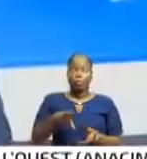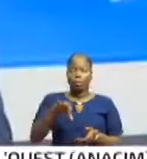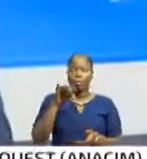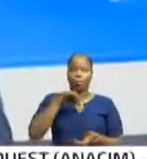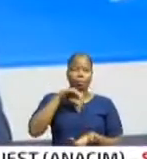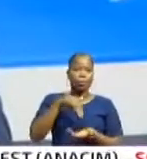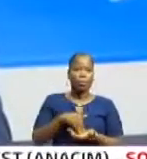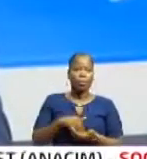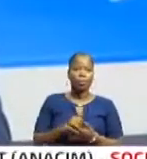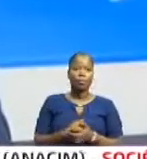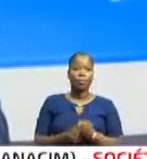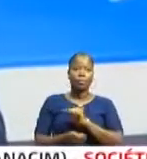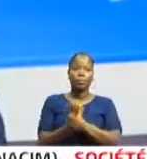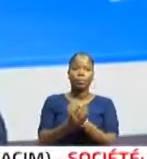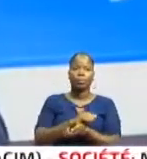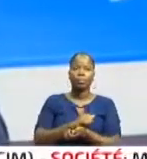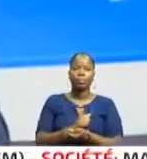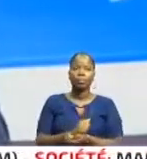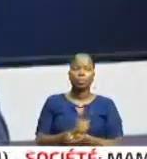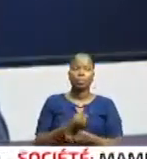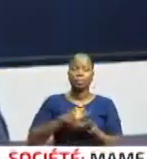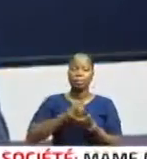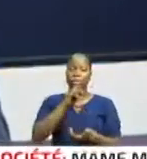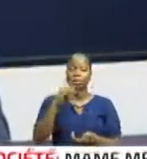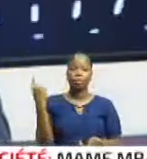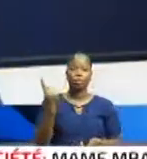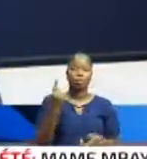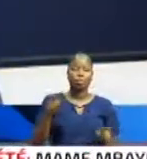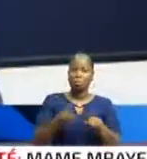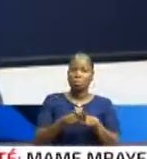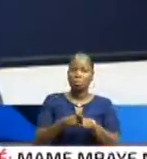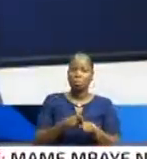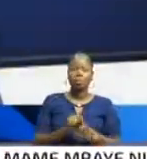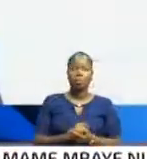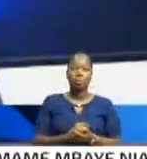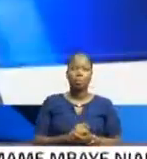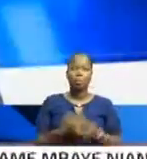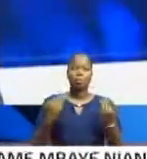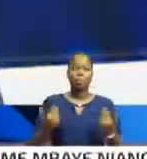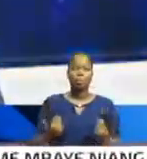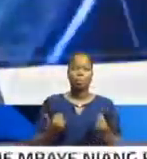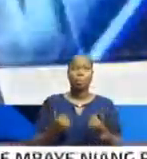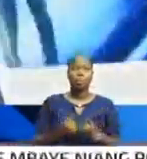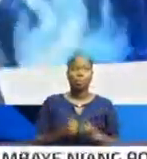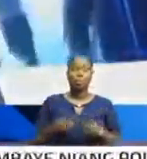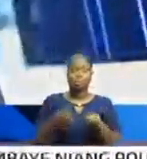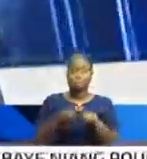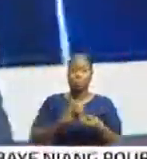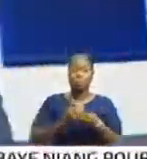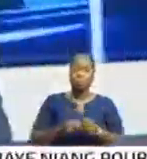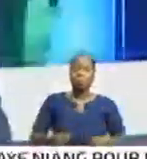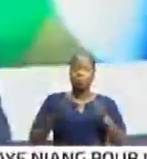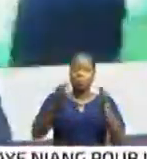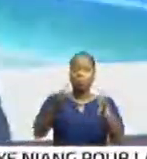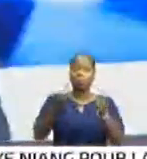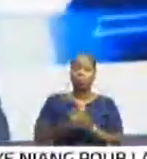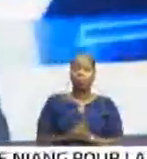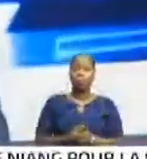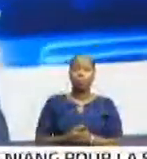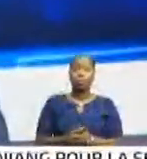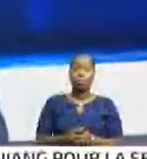notifiée c'est toujours dans la même logique je rapelle que au moment même de sa suspension avant même qu'ils